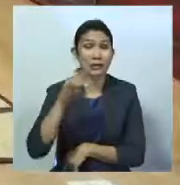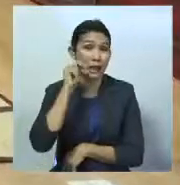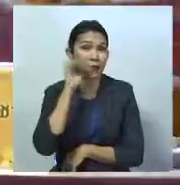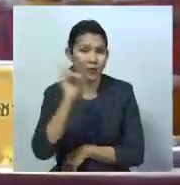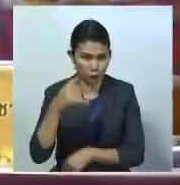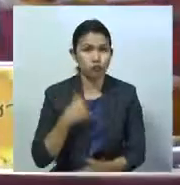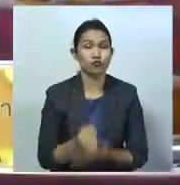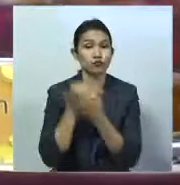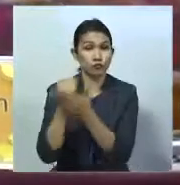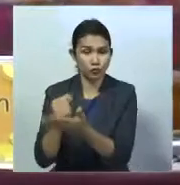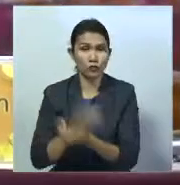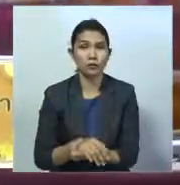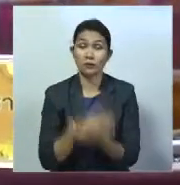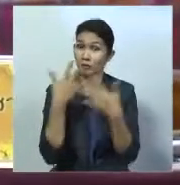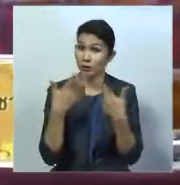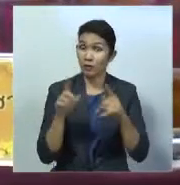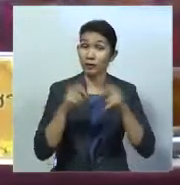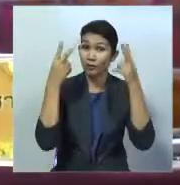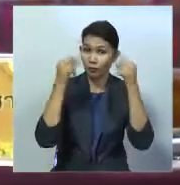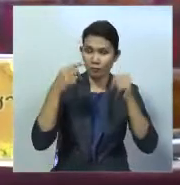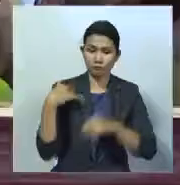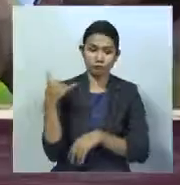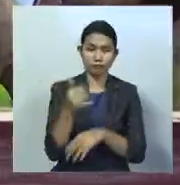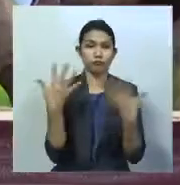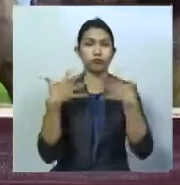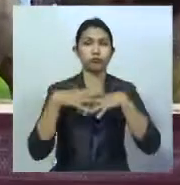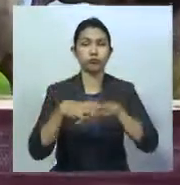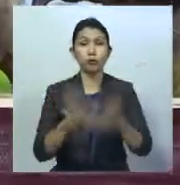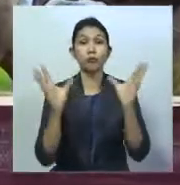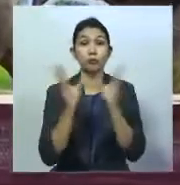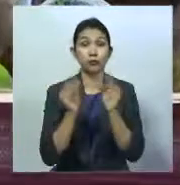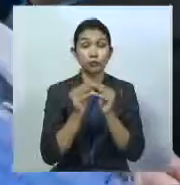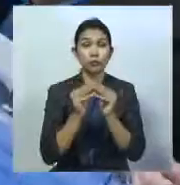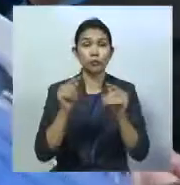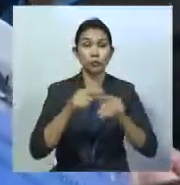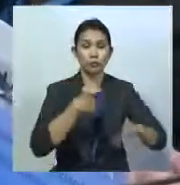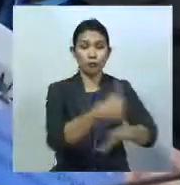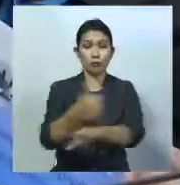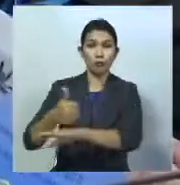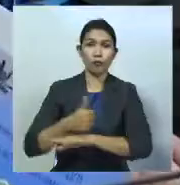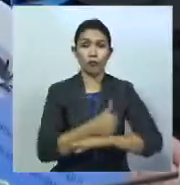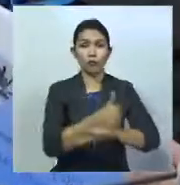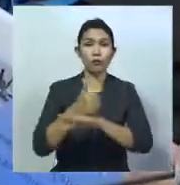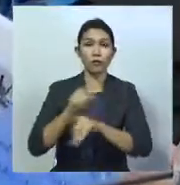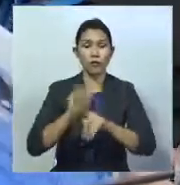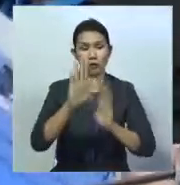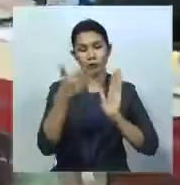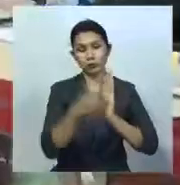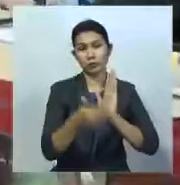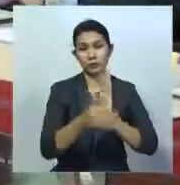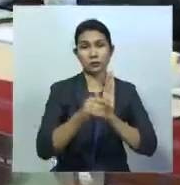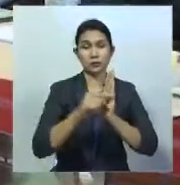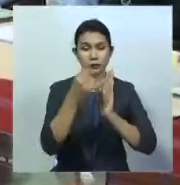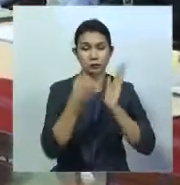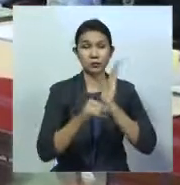ยเหลือได้และจากนั้นค่ะนายกรัฐมนตรีก็มาประชุมร่วมกับหน่วยงานที่เกี่ยวข้องและผู้ราชการจังหวัดภาคตะวันออกเฉียงเหนือ20จังหวัดเ